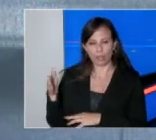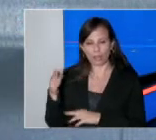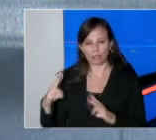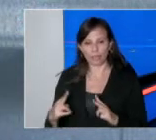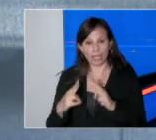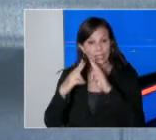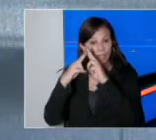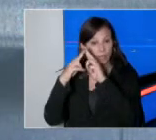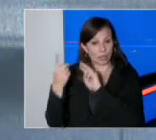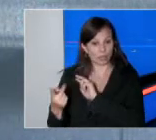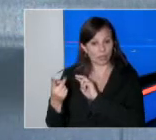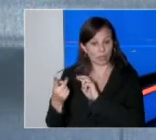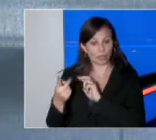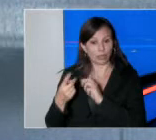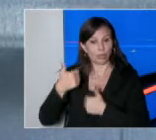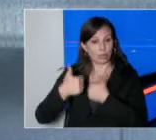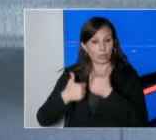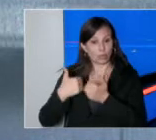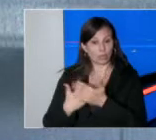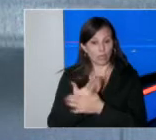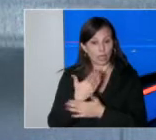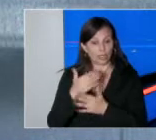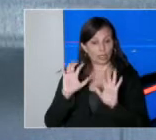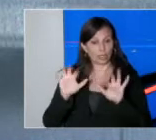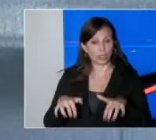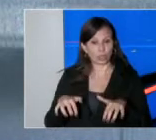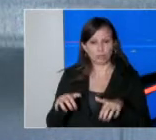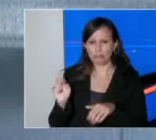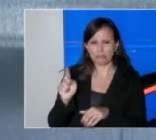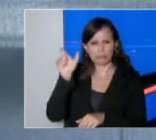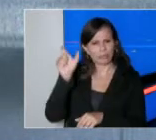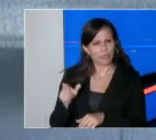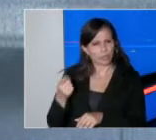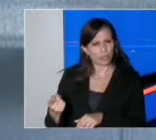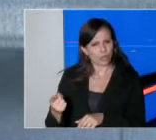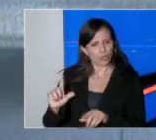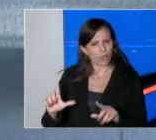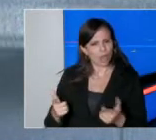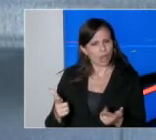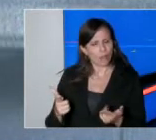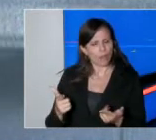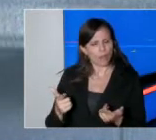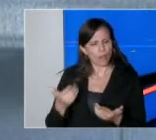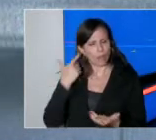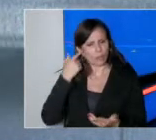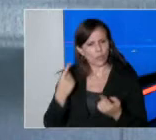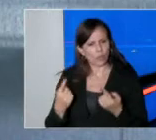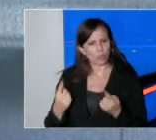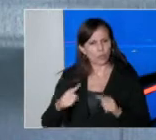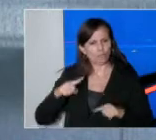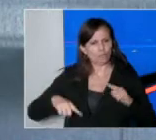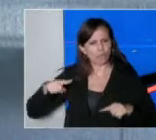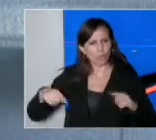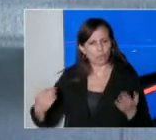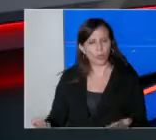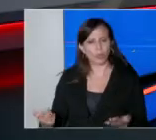צרפת. שם יש מועמד חדש לנשיאות, מה הוא עושה, מי הוא האיש, ולמה הוא מעורר כל כך הרבה מחלוקות. איתנו אלדד בק,